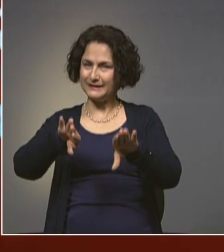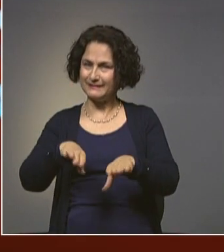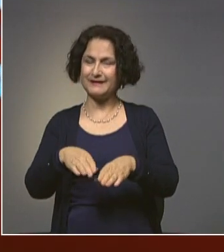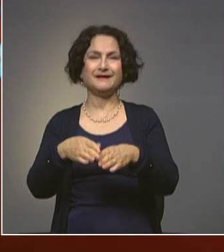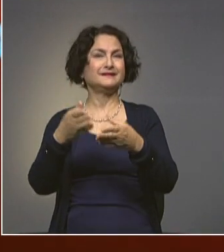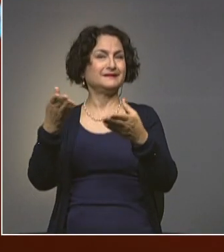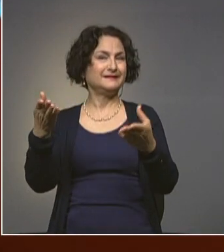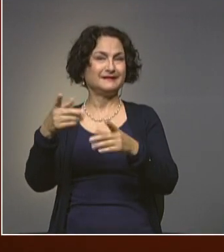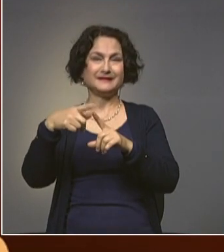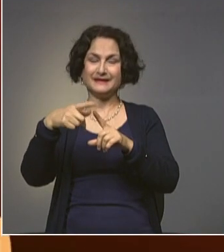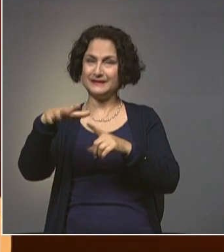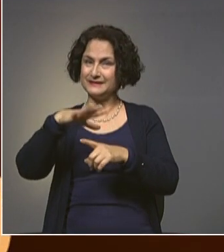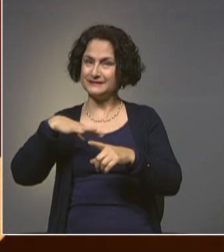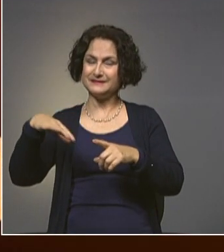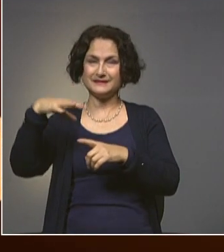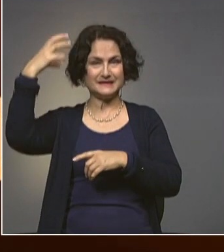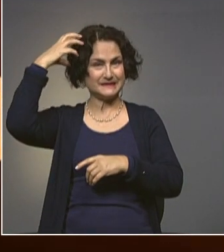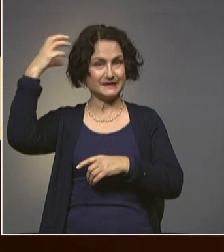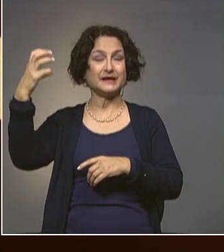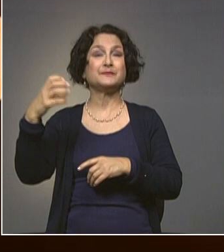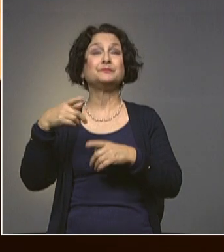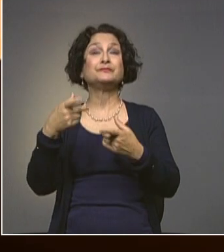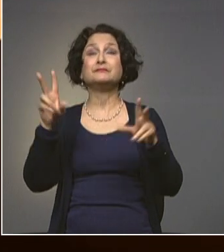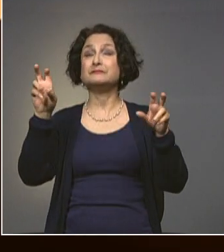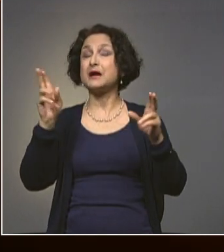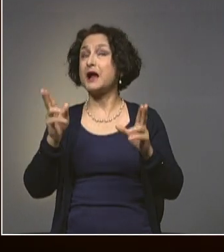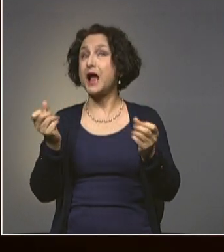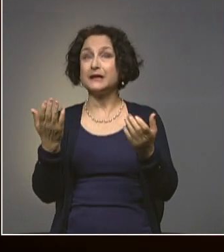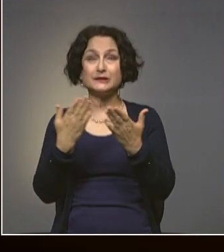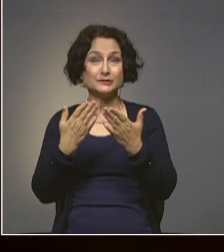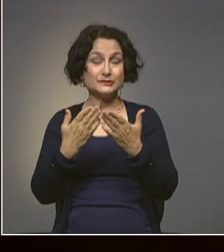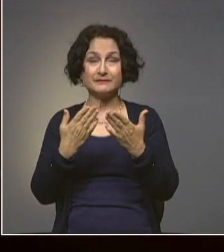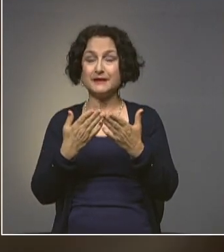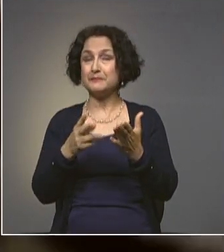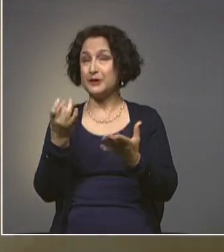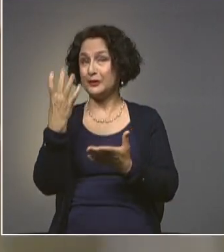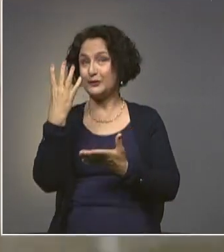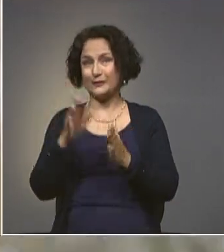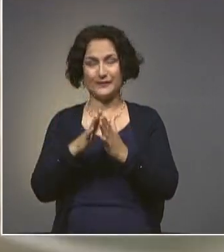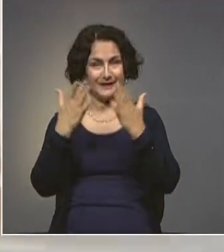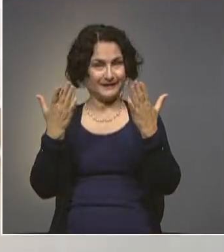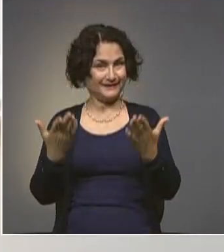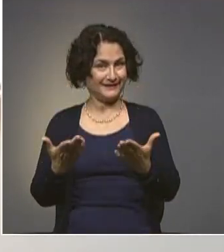«Как да четем» представяме китара от палисандрово дърво от Кристина Гавран.